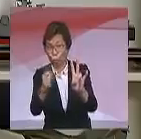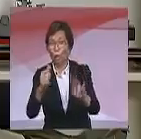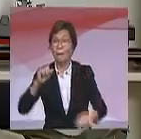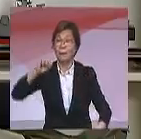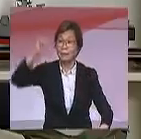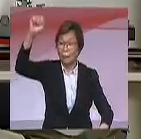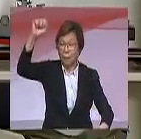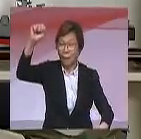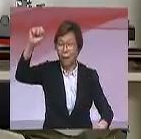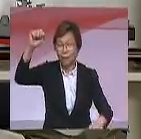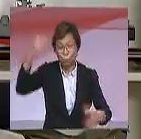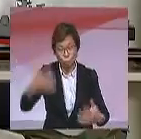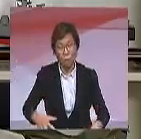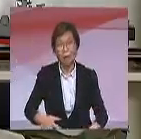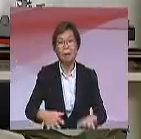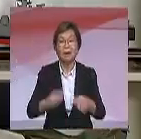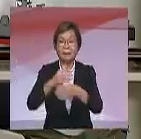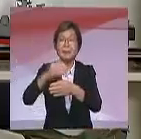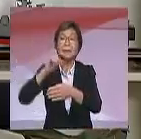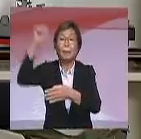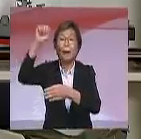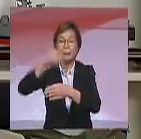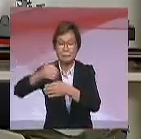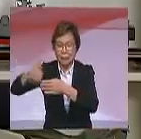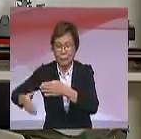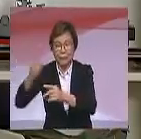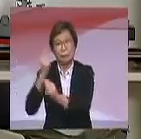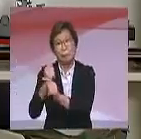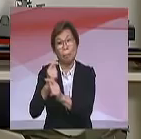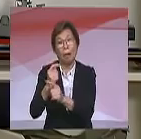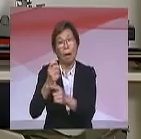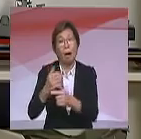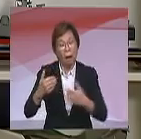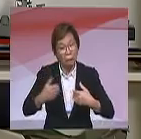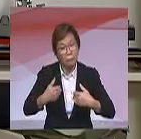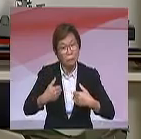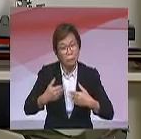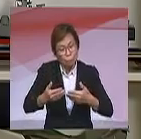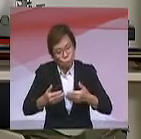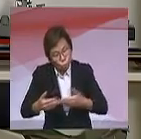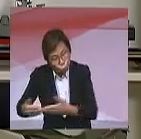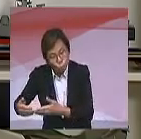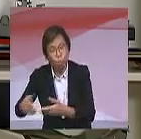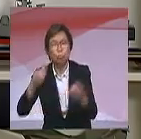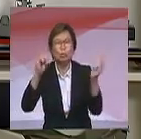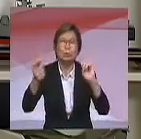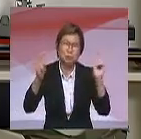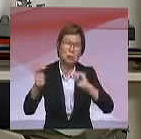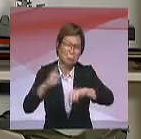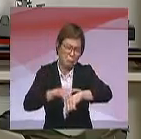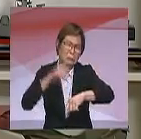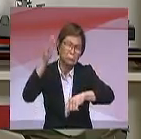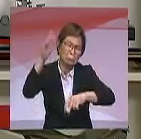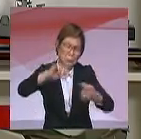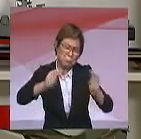Sabah juga telah ditetapkan tarikh tamatnya, tapi kita tidak tahu. Keadaan akan terus berubah daripada masa ke